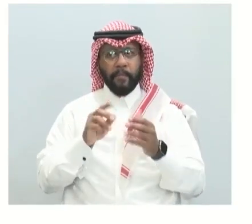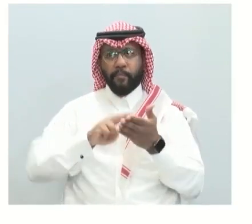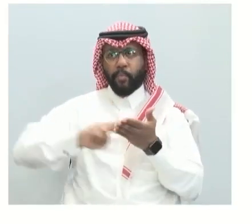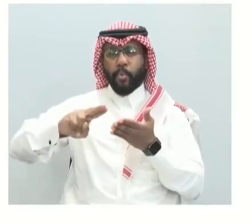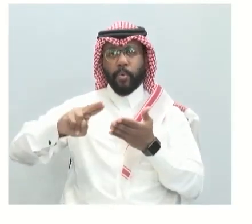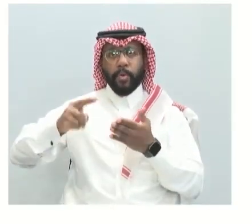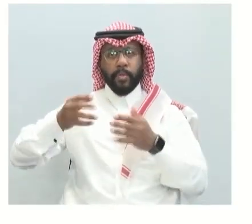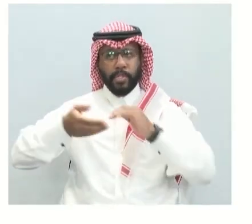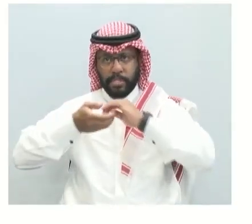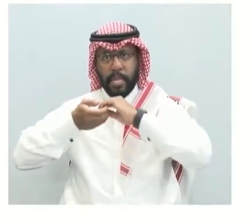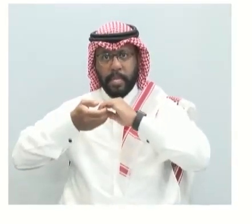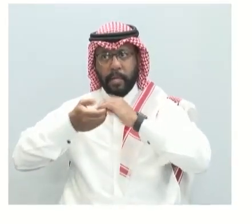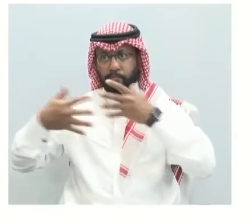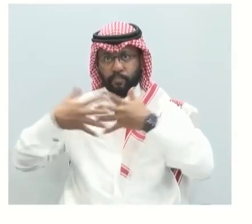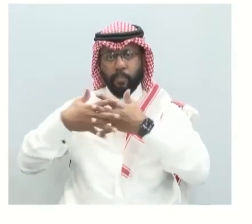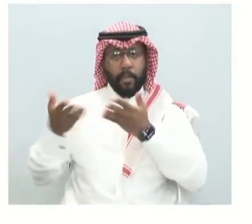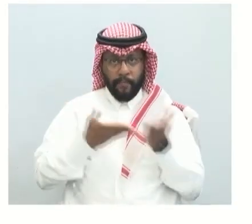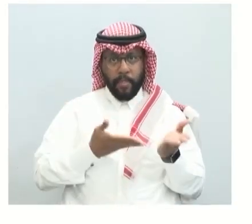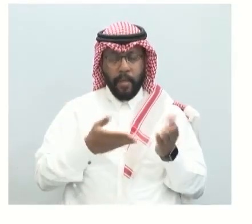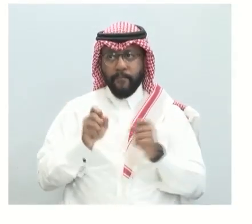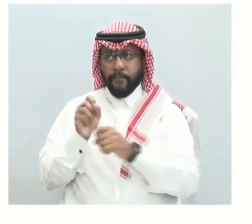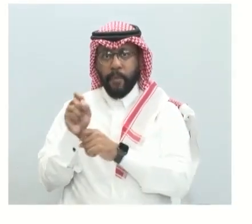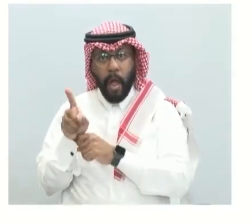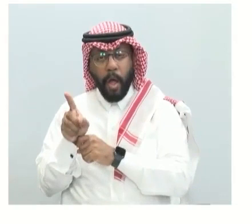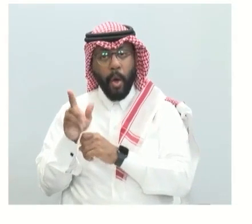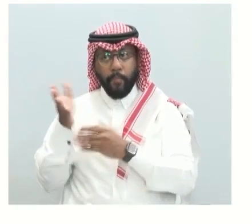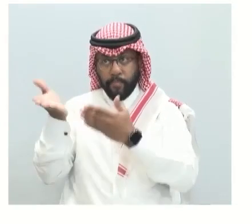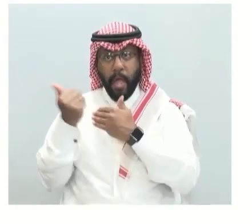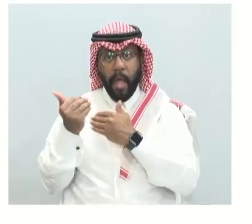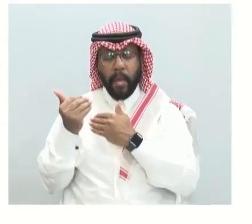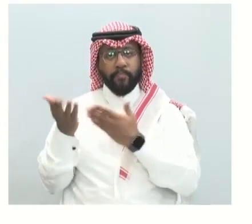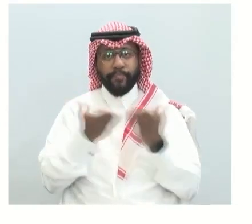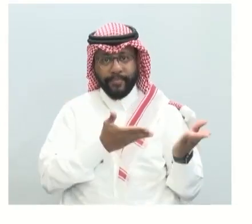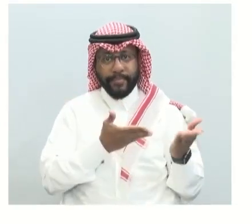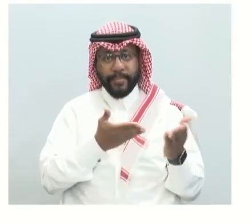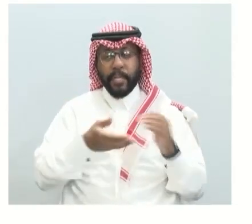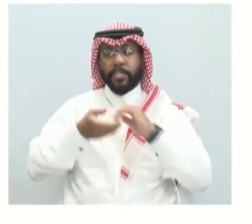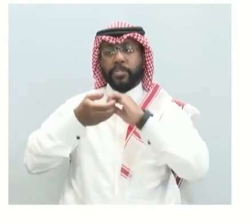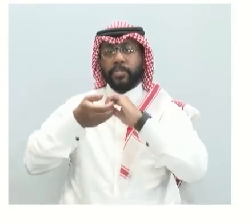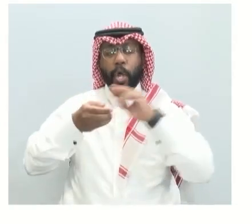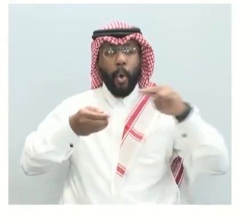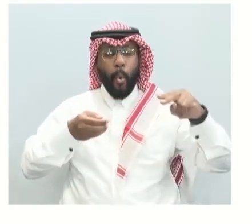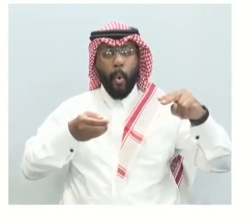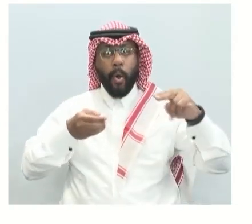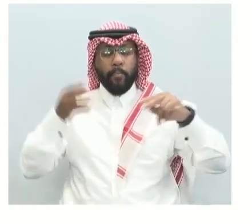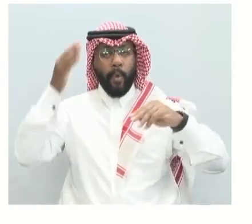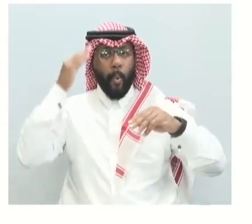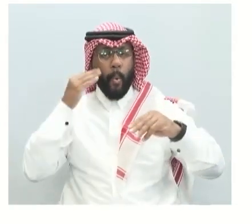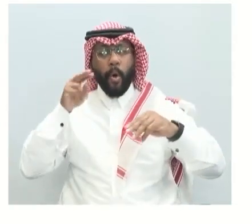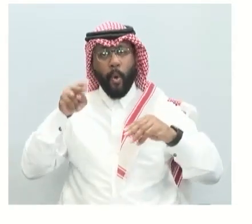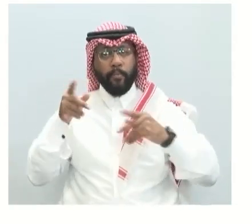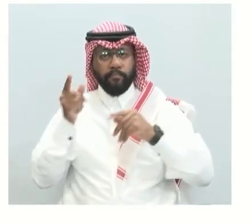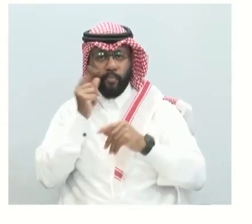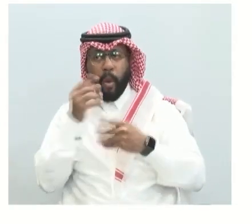للتواصل نجد انه يتم استقبال الدعوه لصديقي او لصديقتي او اختي من خلال